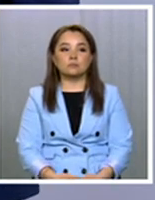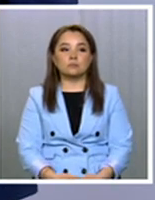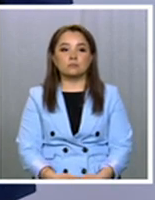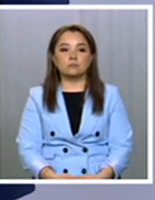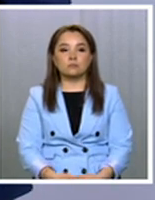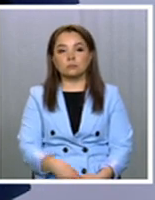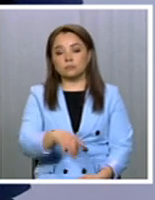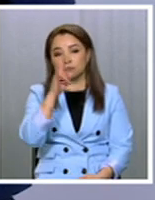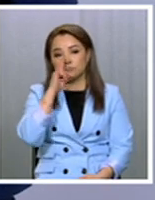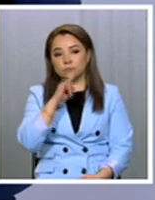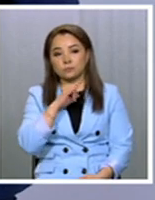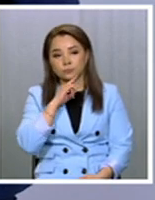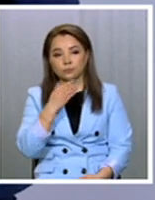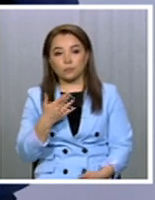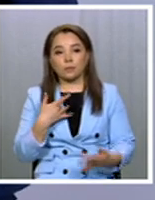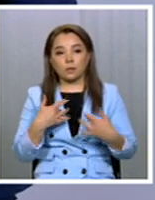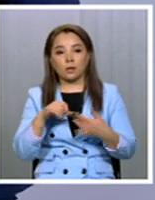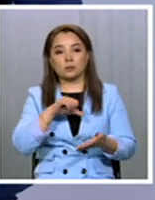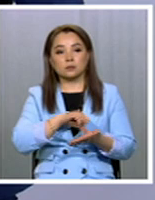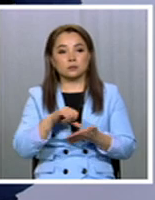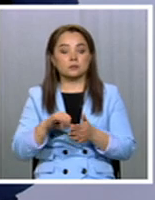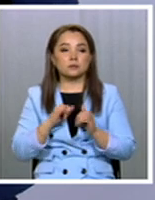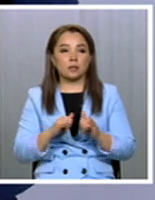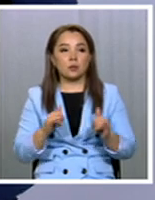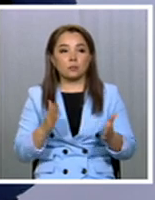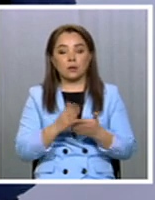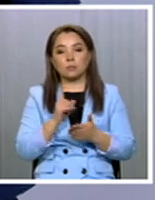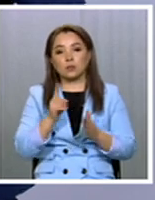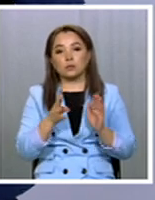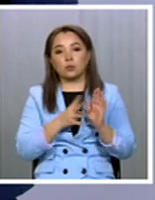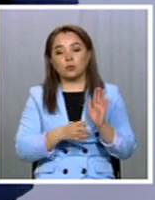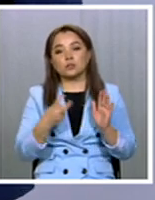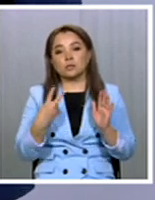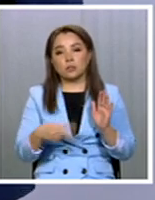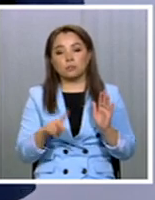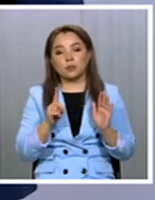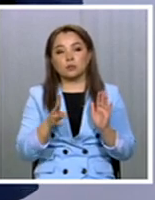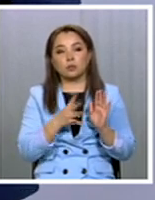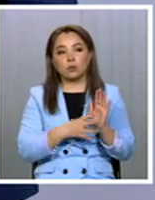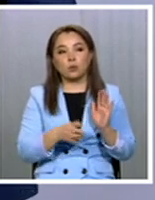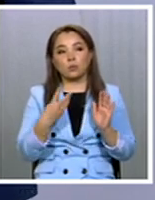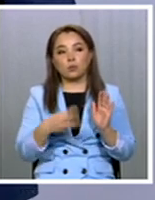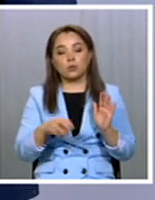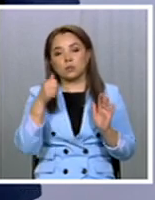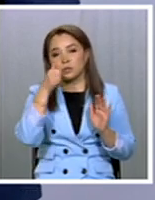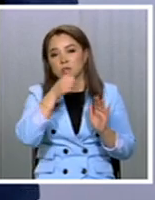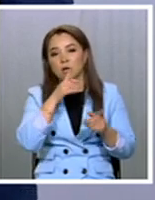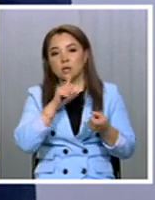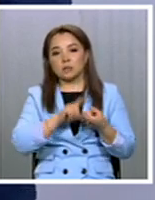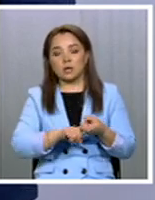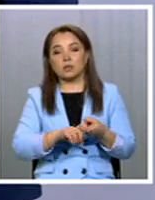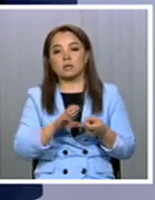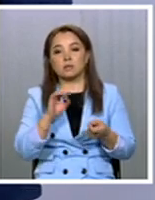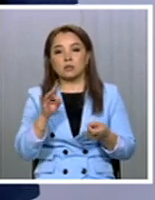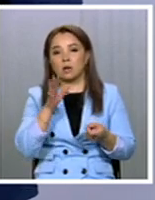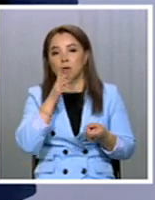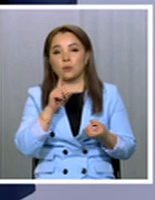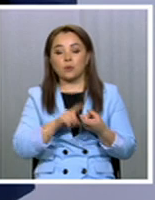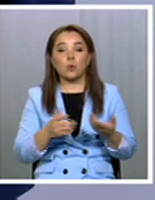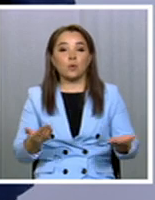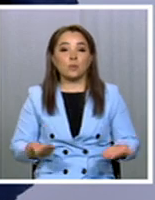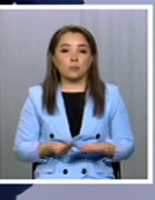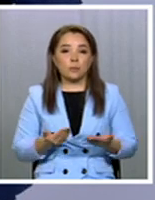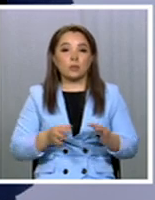Қазақ прозасының дамуы. 1920 және 1930 жылдары кеңестік өмірді